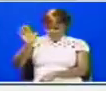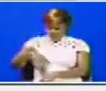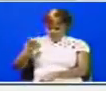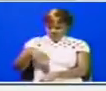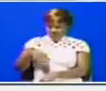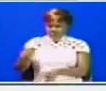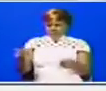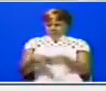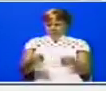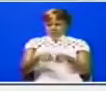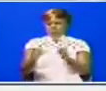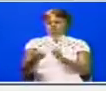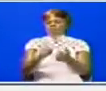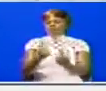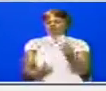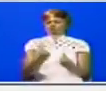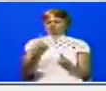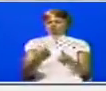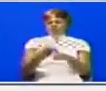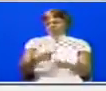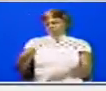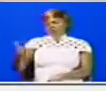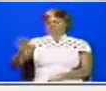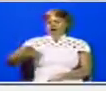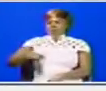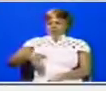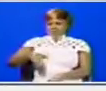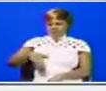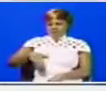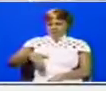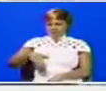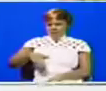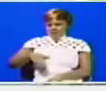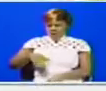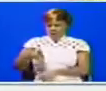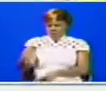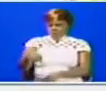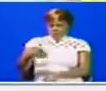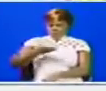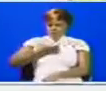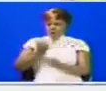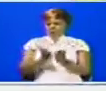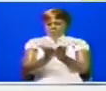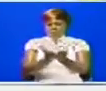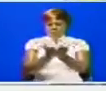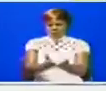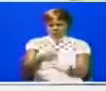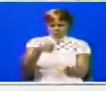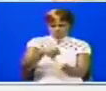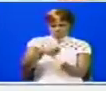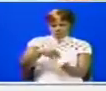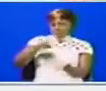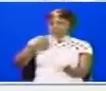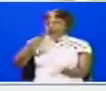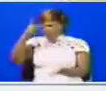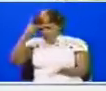hawa wakabiliane na ushindani mkali kutoka kwa wanawake wengine. Inasemekana wapo uvuvi na wamiliki wa mashua wengine ambao wajumuisha mama